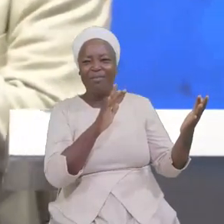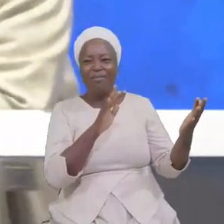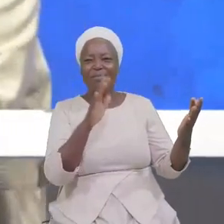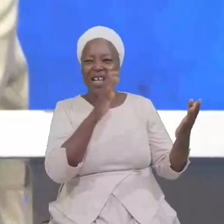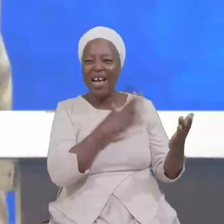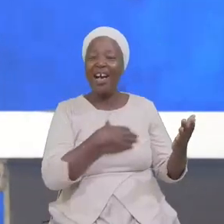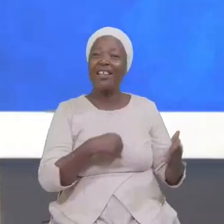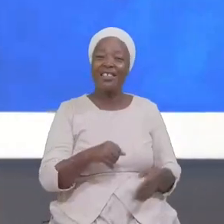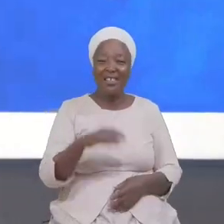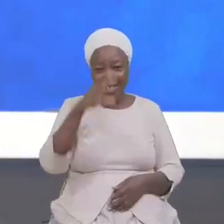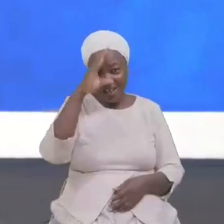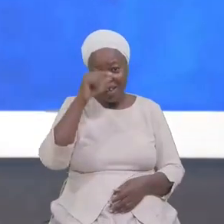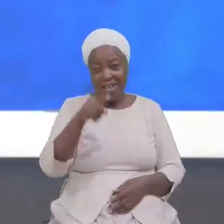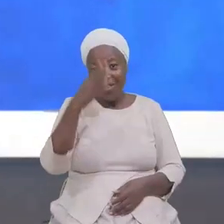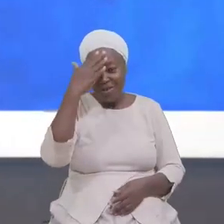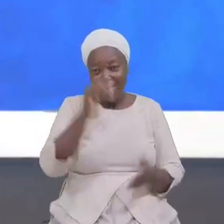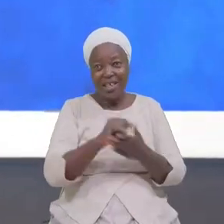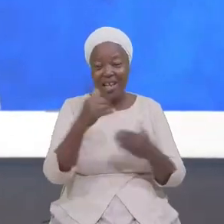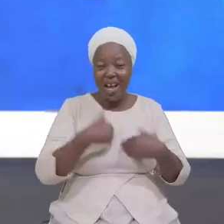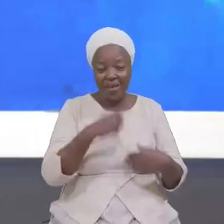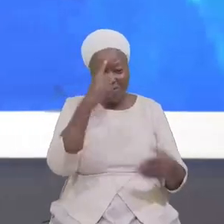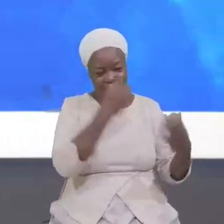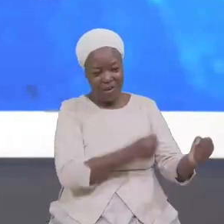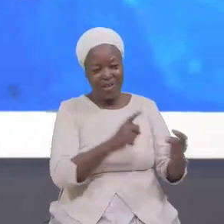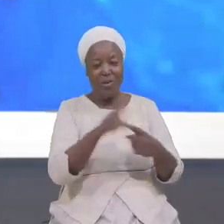savait qu'il avait la foi pour être guéri,